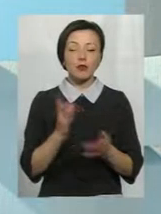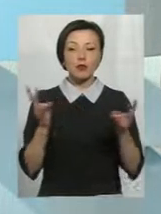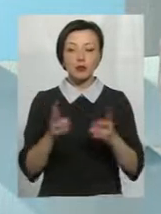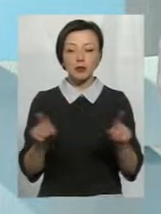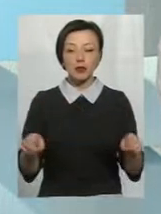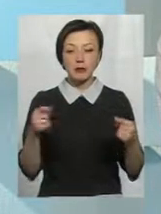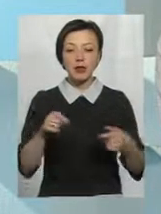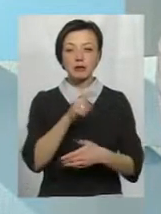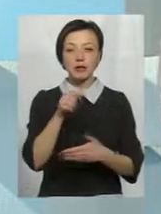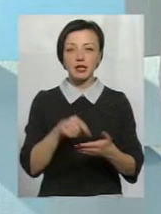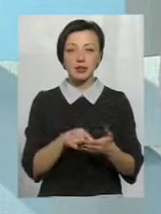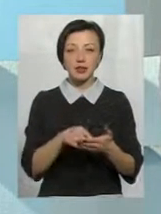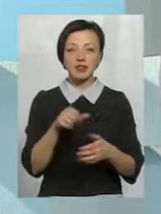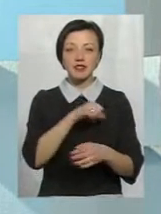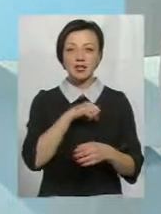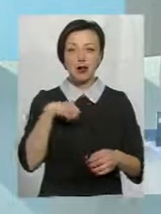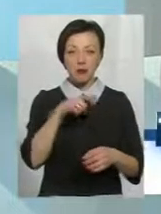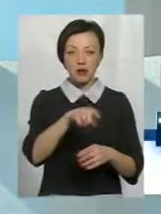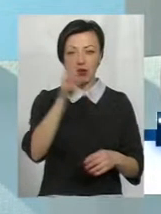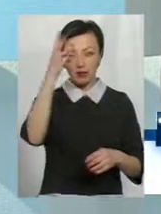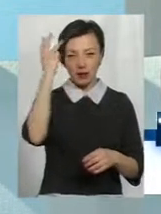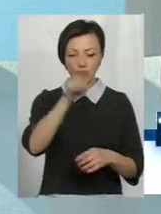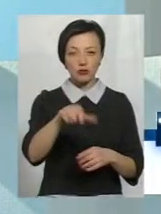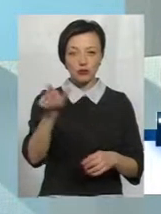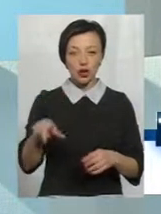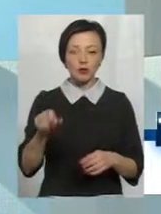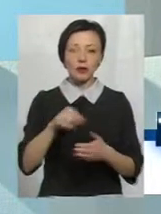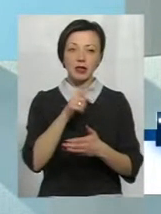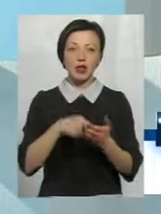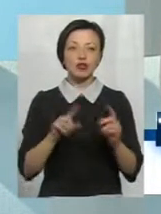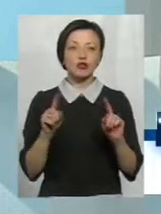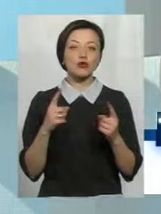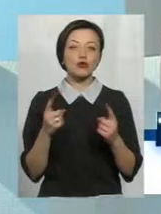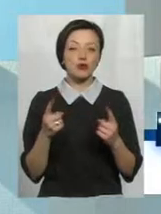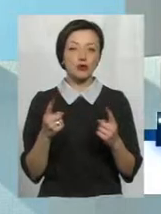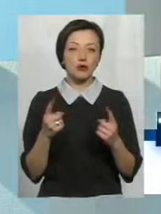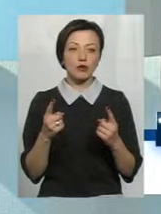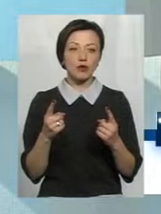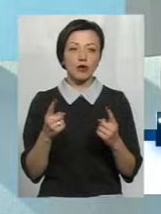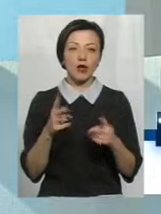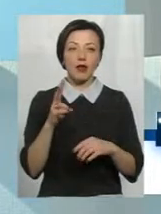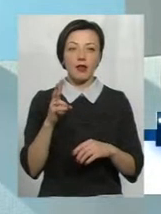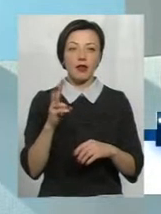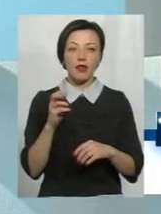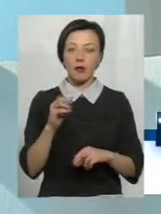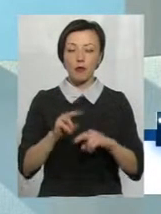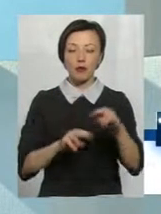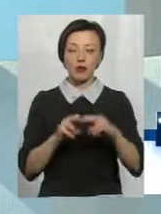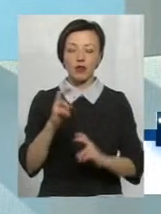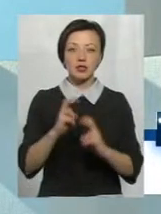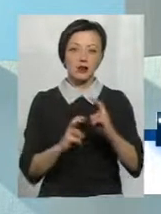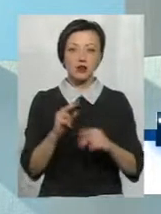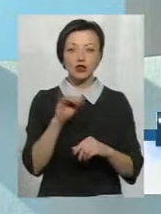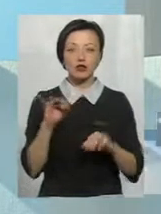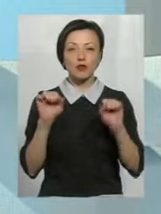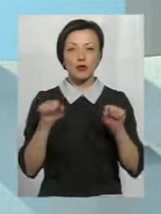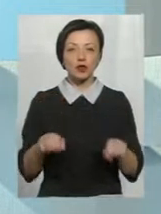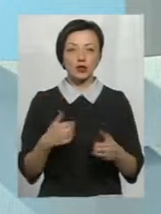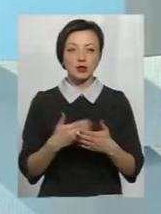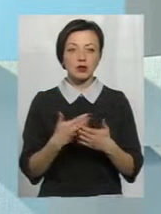питання в самих хмельничанах і до питання, чому не побудували завод, або чи можна обійти